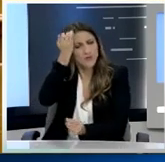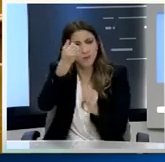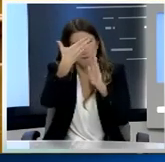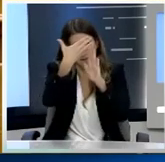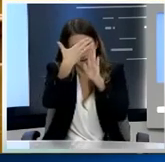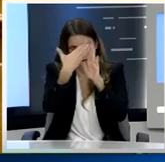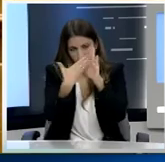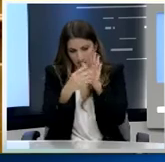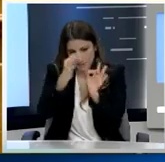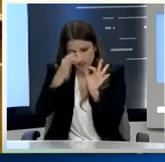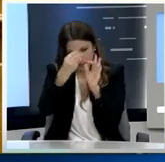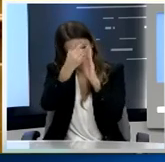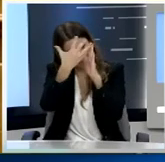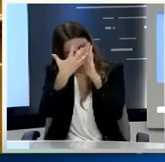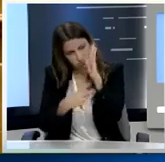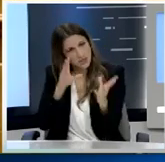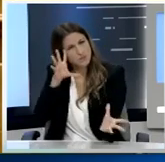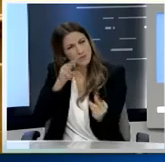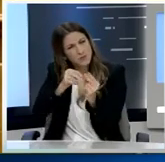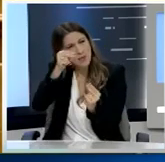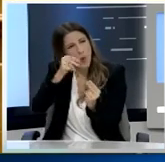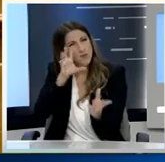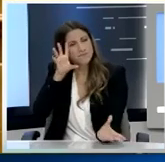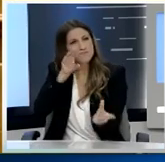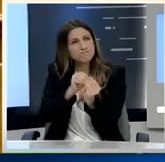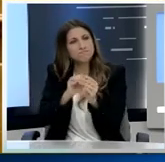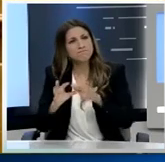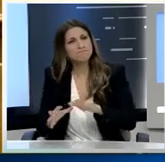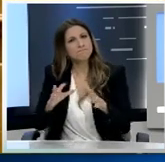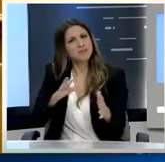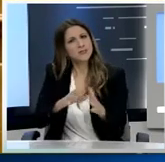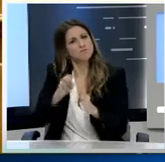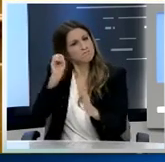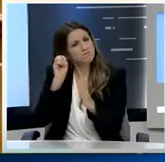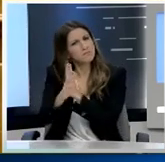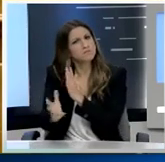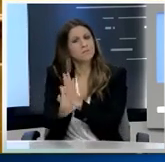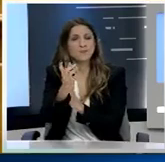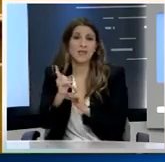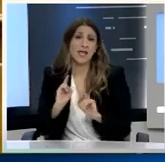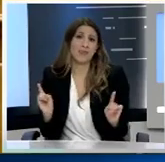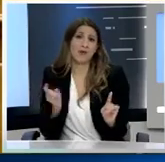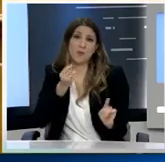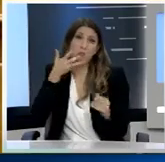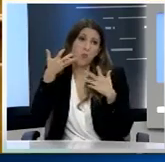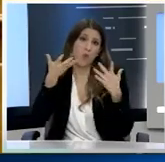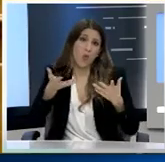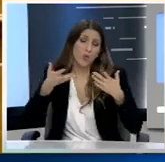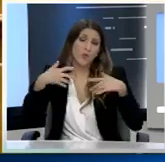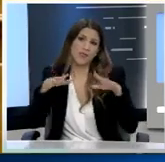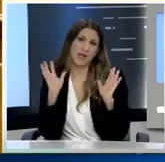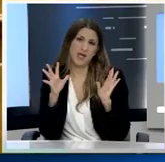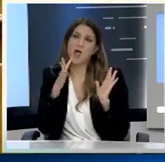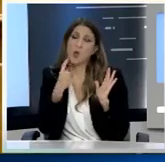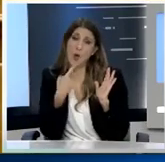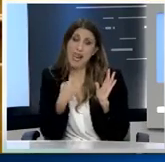λίστας αυτής και πρέπει να πω ότι είναι αρκετά γενναιόδορη, Δεν είναι βέβαια παροχολογία, γιατί παροχολογία κάνει